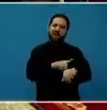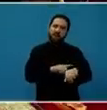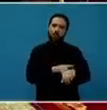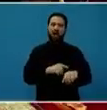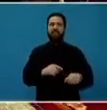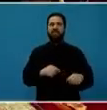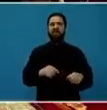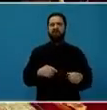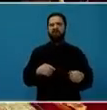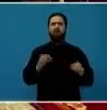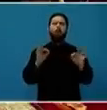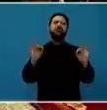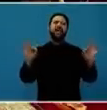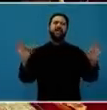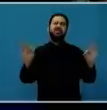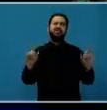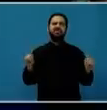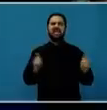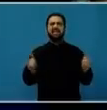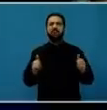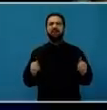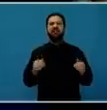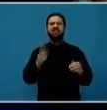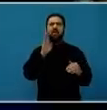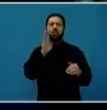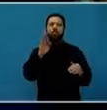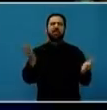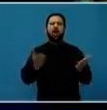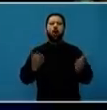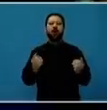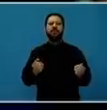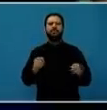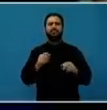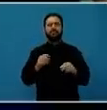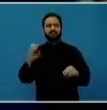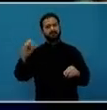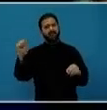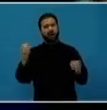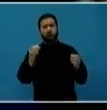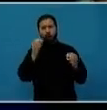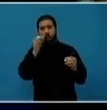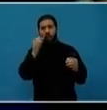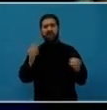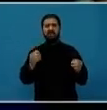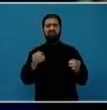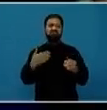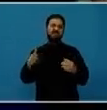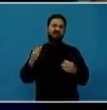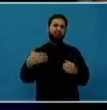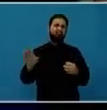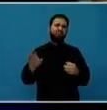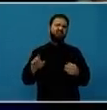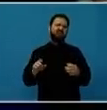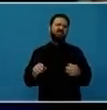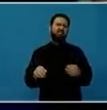spunem postmodernă, se întâmplă de foarte multe ori ca oamenii să refuze de a mai